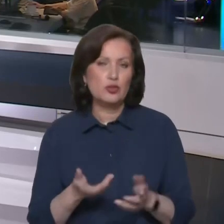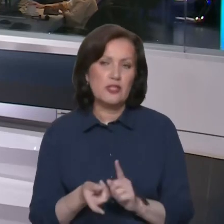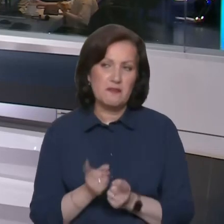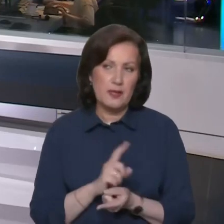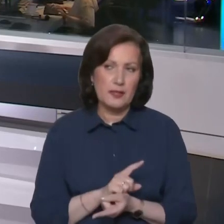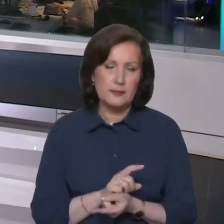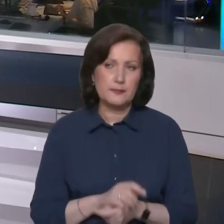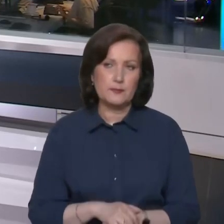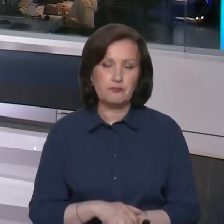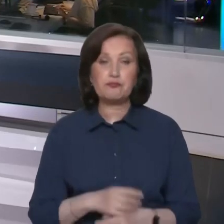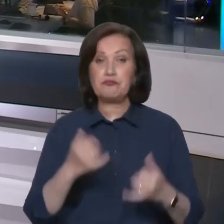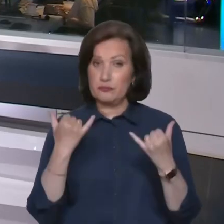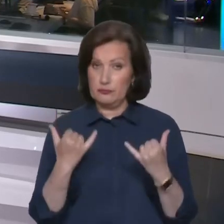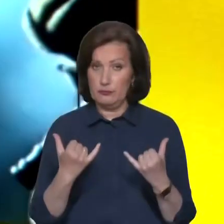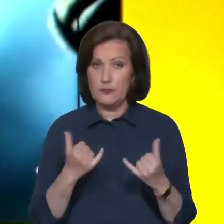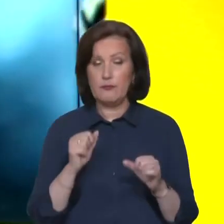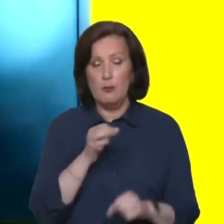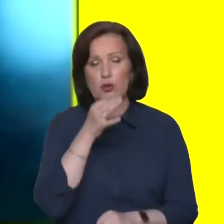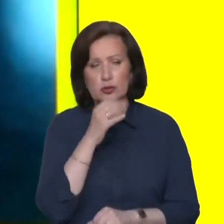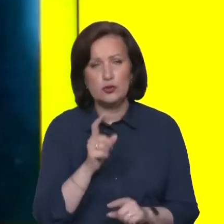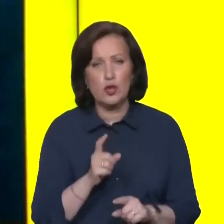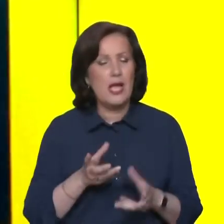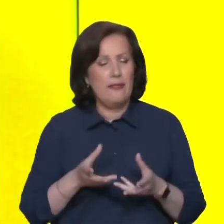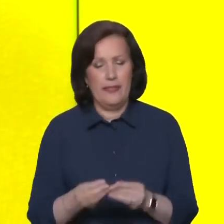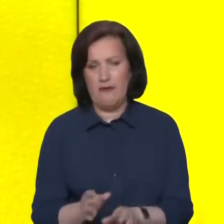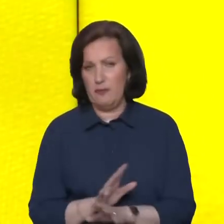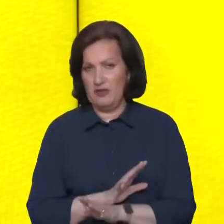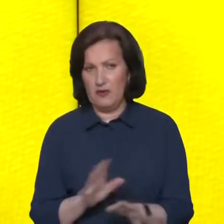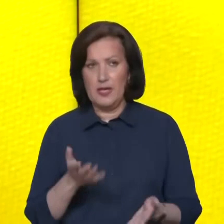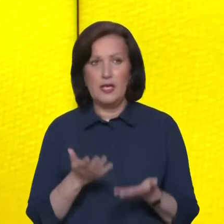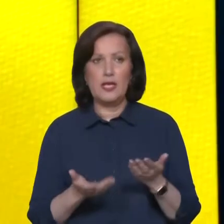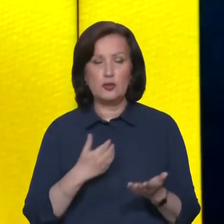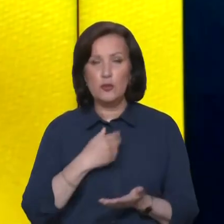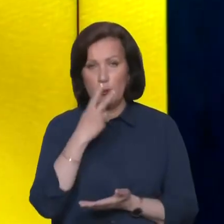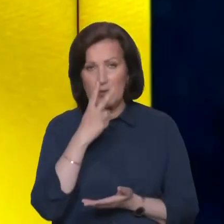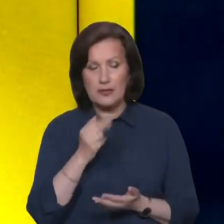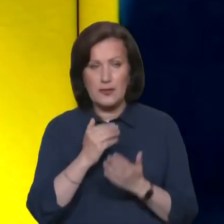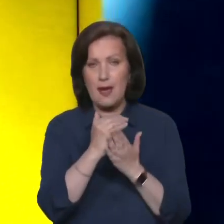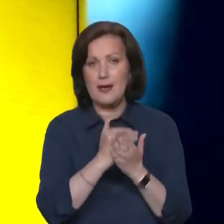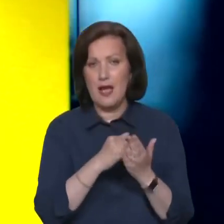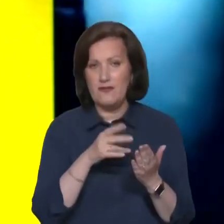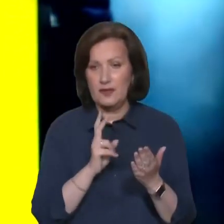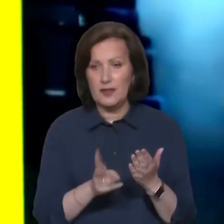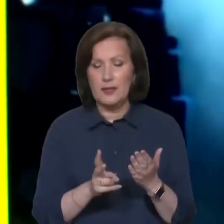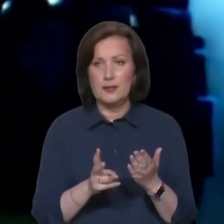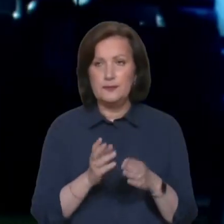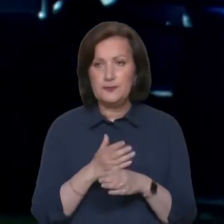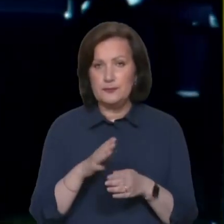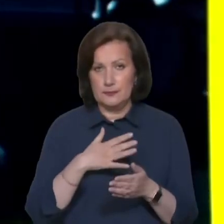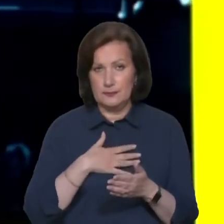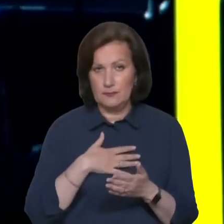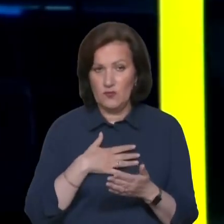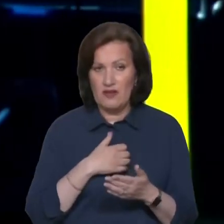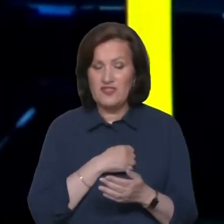навпаки? Наразі можна сказати, що не впливає. Тобто, якщо ми подивимося на графік виділення нам